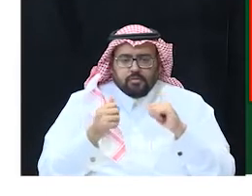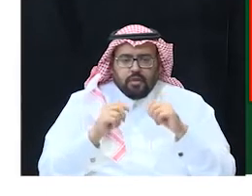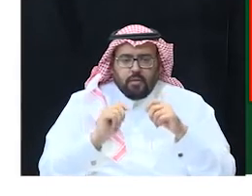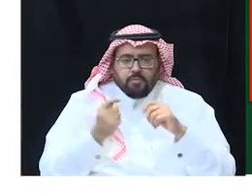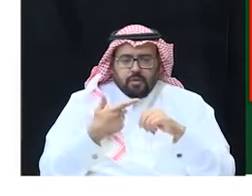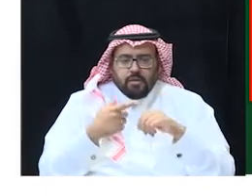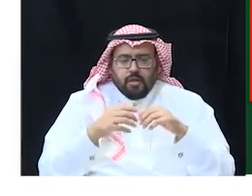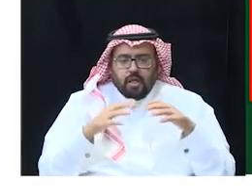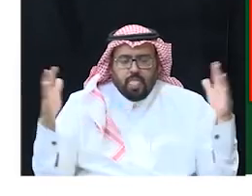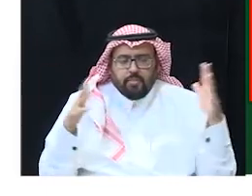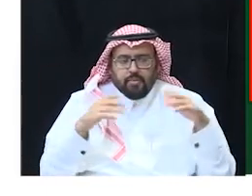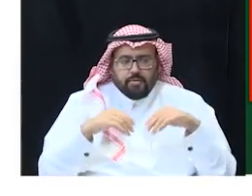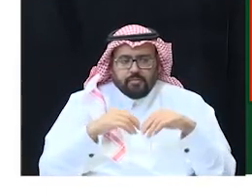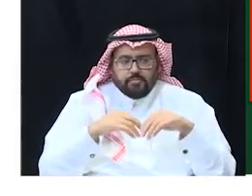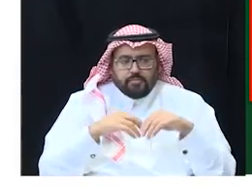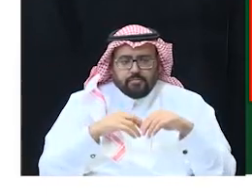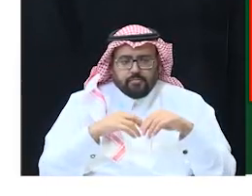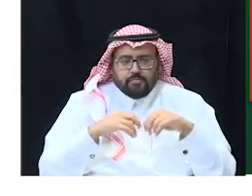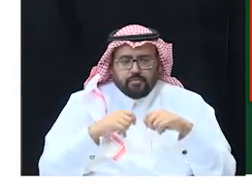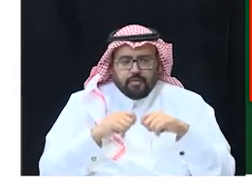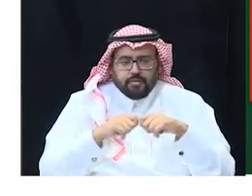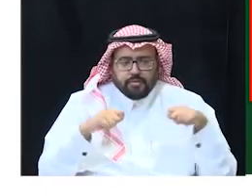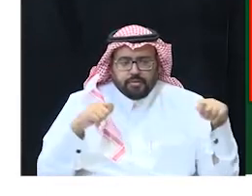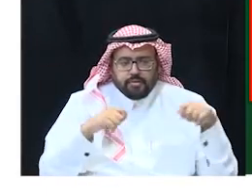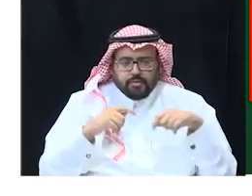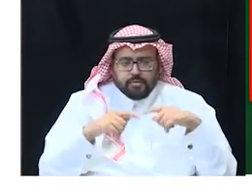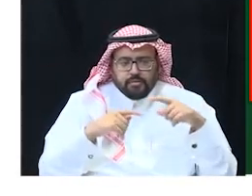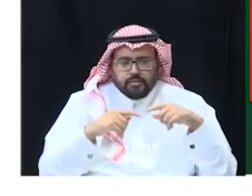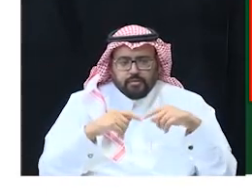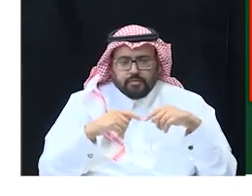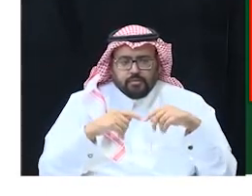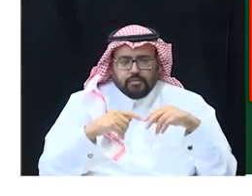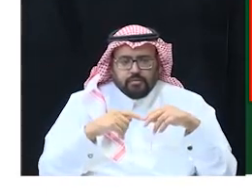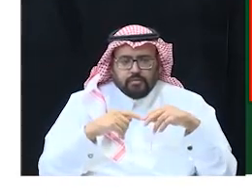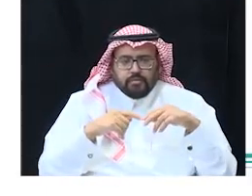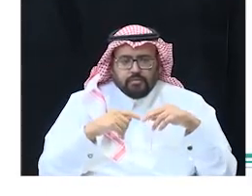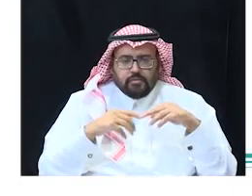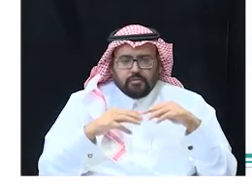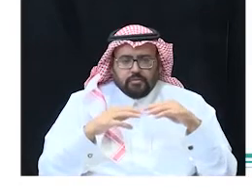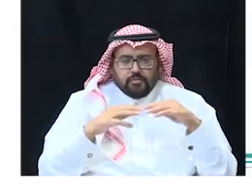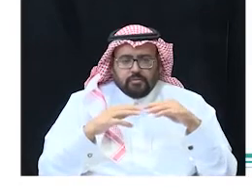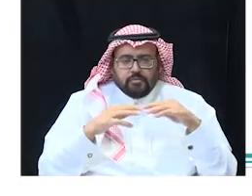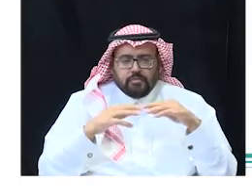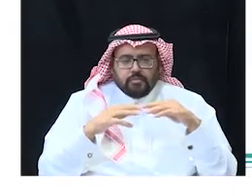يتحرك الجسم بسرعة أكبر ويقطع أيضا أكبر. مسافة.